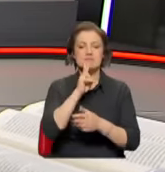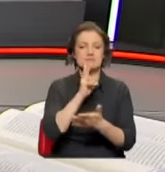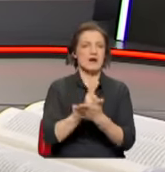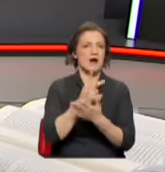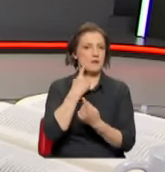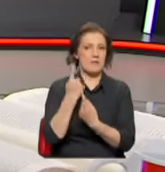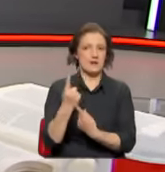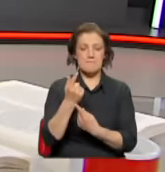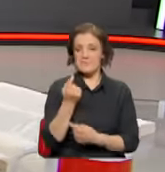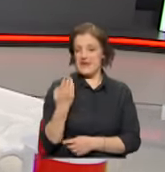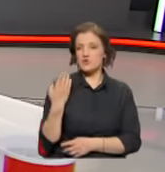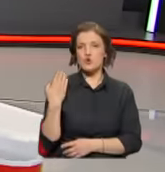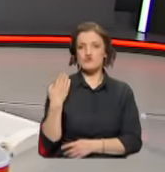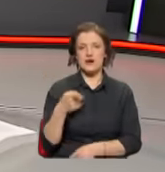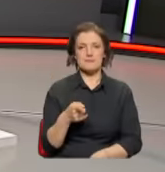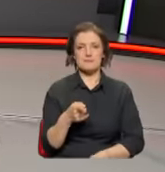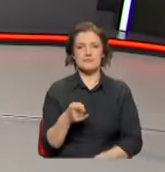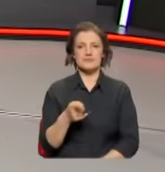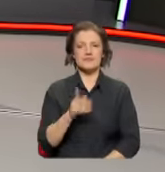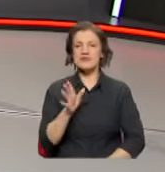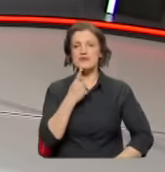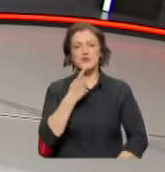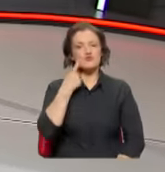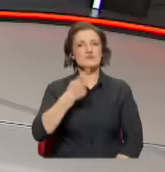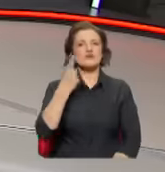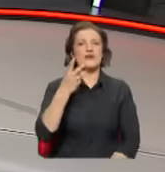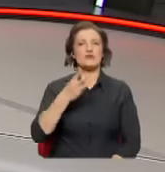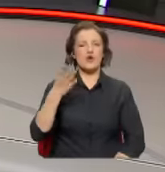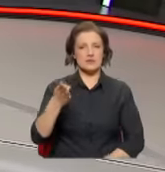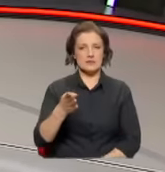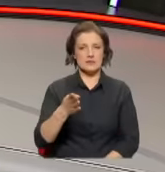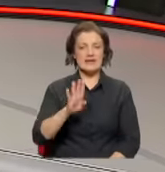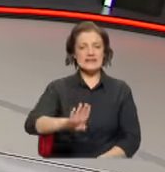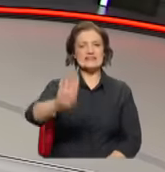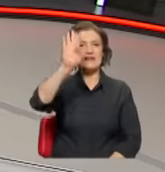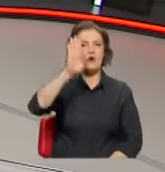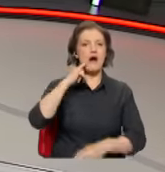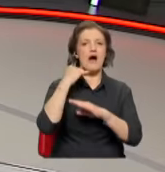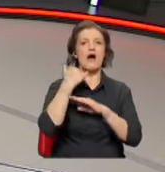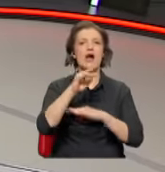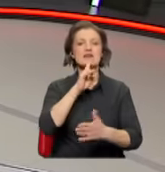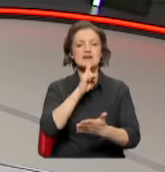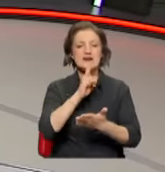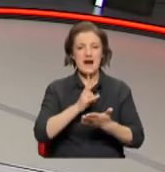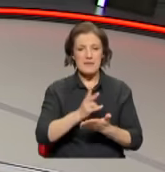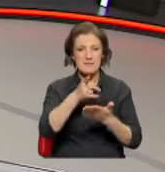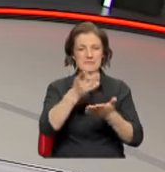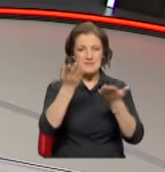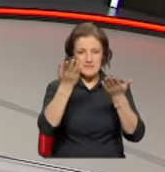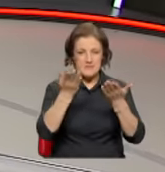kararına. Şimdi biraz önce ne diyordu Cumhurbaşkanı Erdoğan? Demokrasi halkın tercihine boyun eğmektir